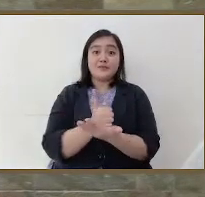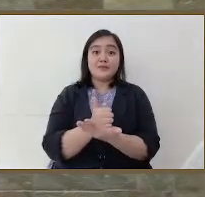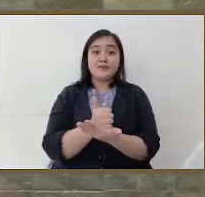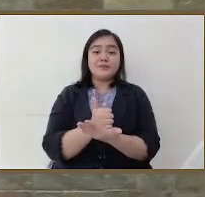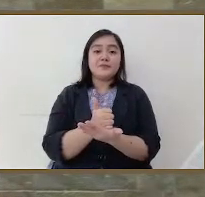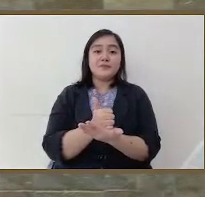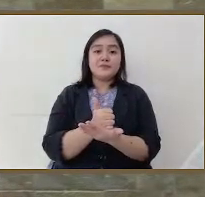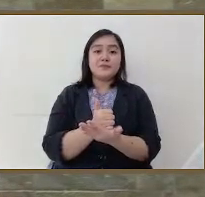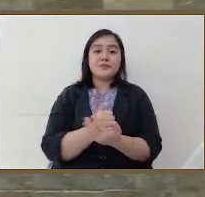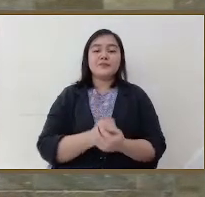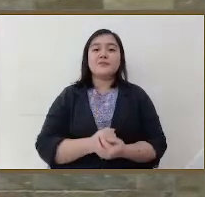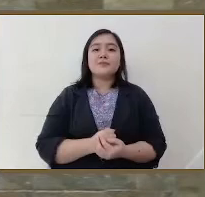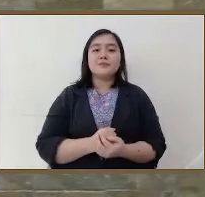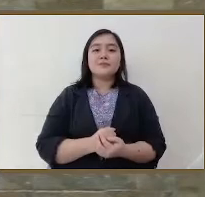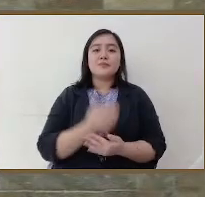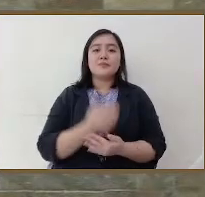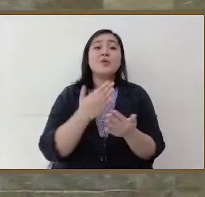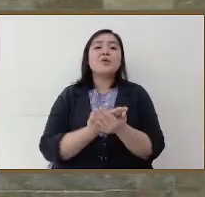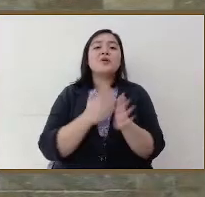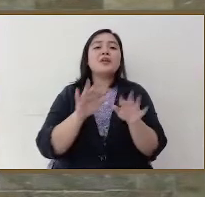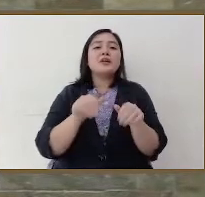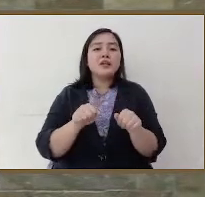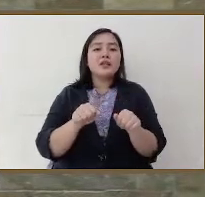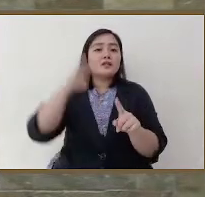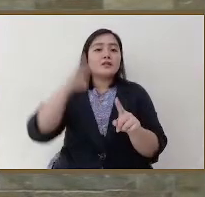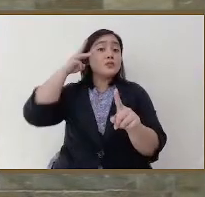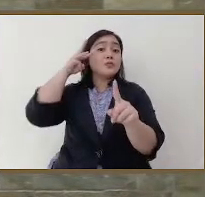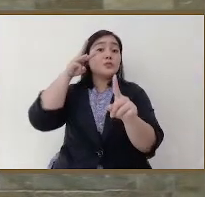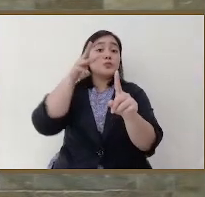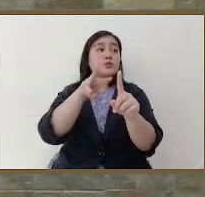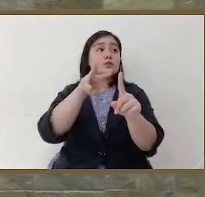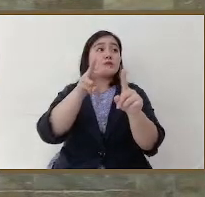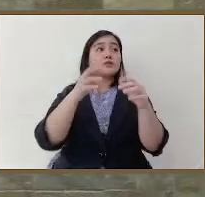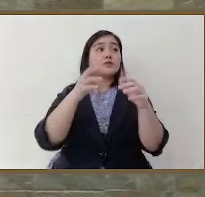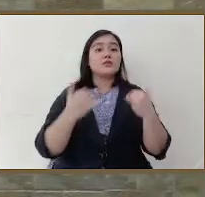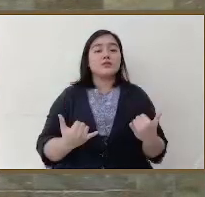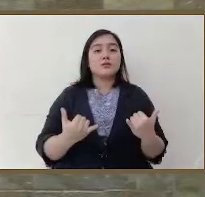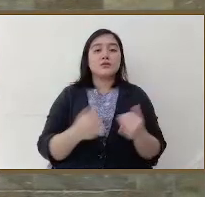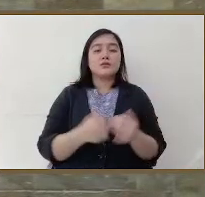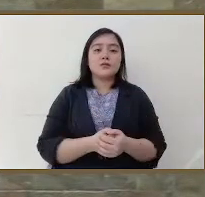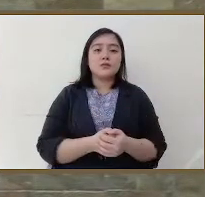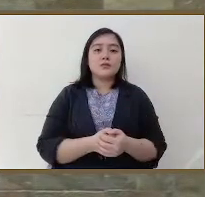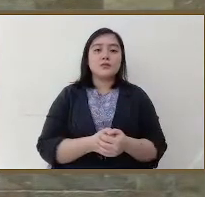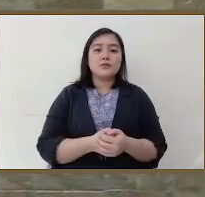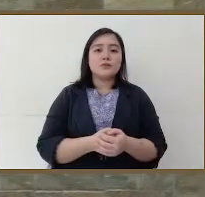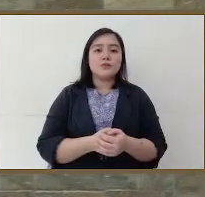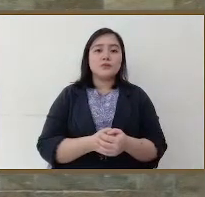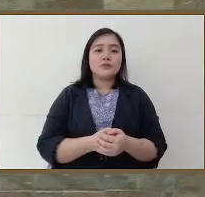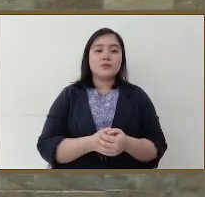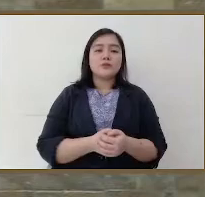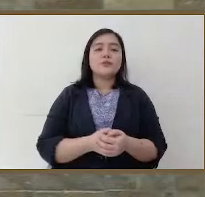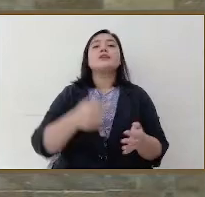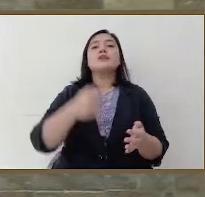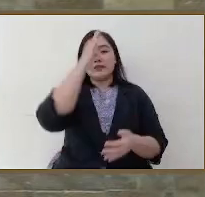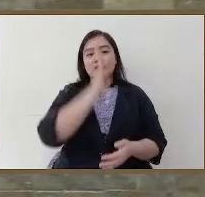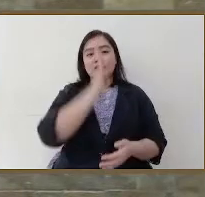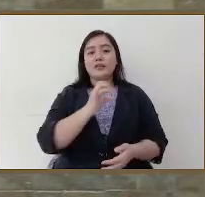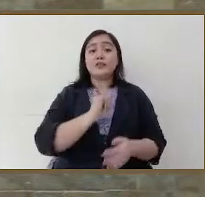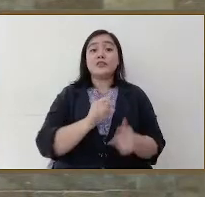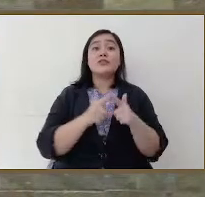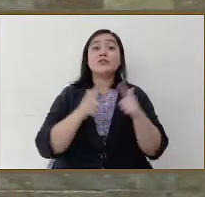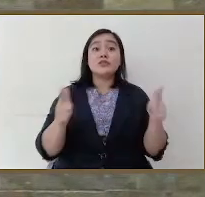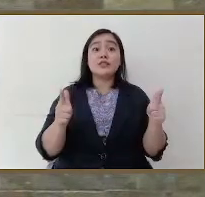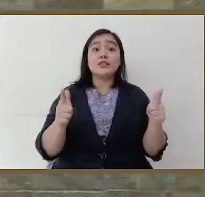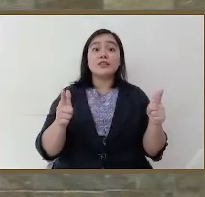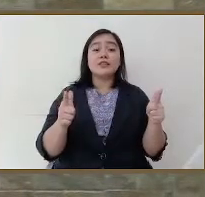Lahat po mga kapatid, everybody can witness tonight sa akin po sinasabi na God is great. God is not just